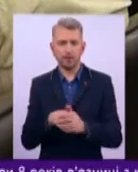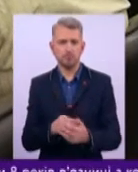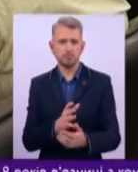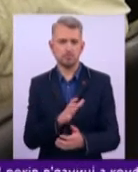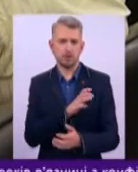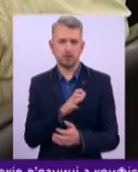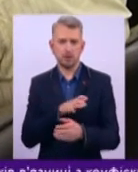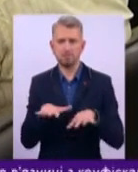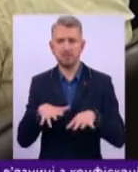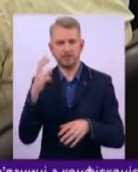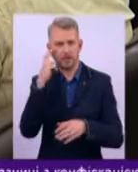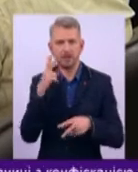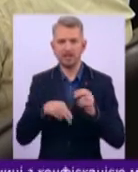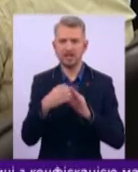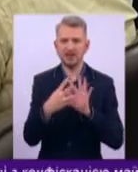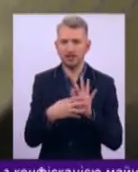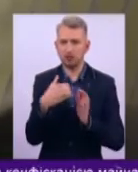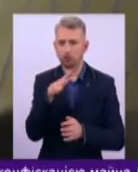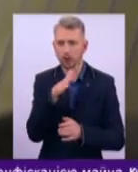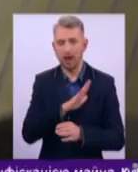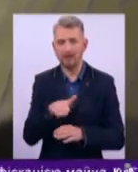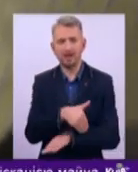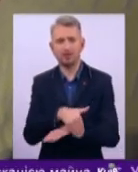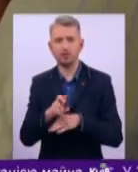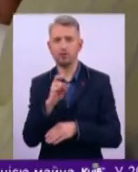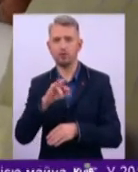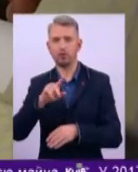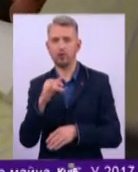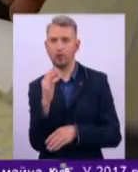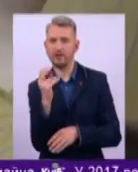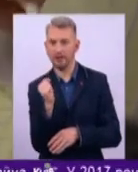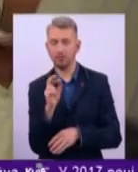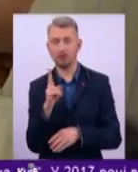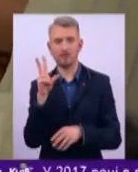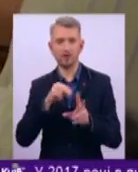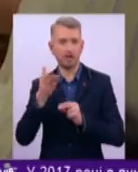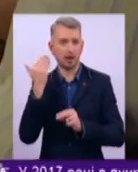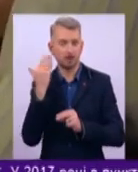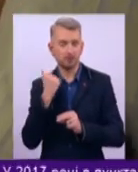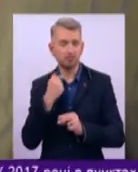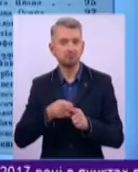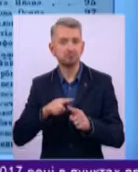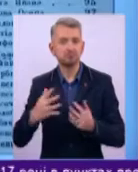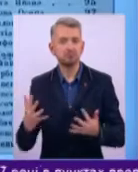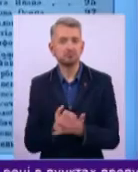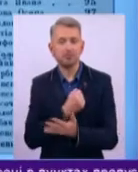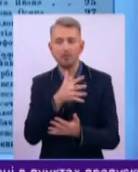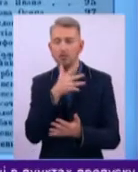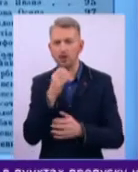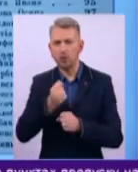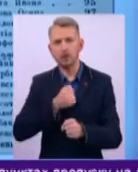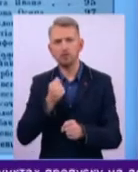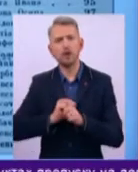аристократичній місцині Києва кінця 19 століття, а не на вулиці Бульйонській, як це вважали раніше. Сенсаційну знахідку виявили під час